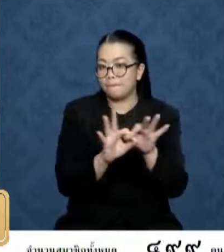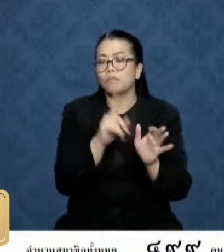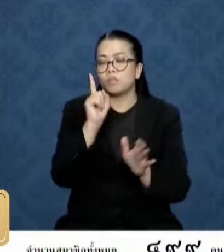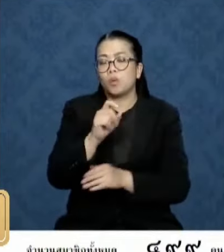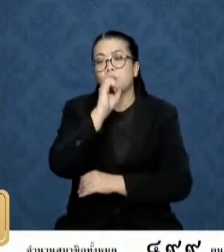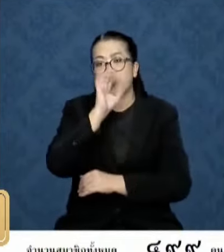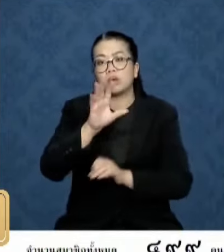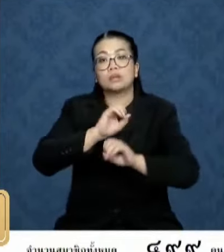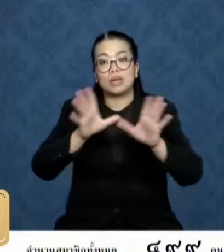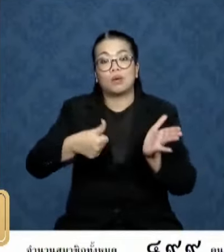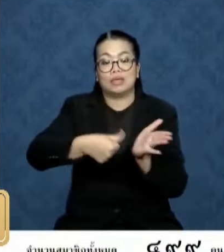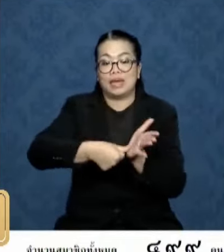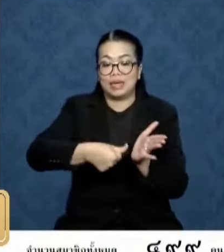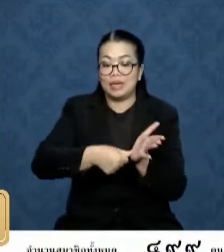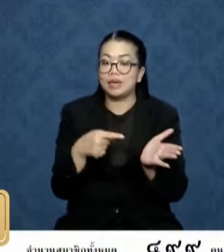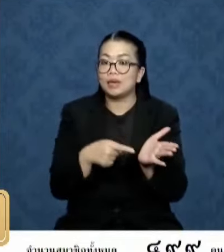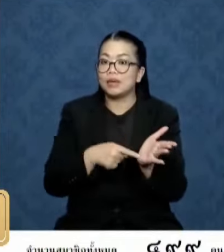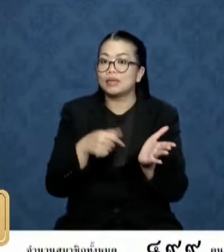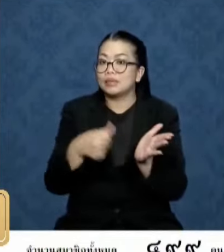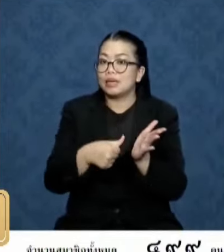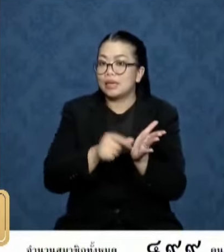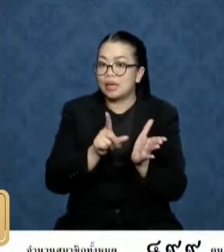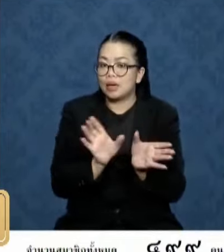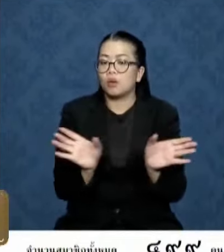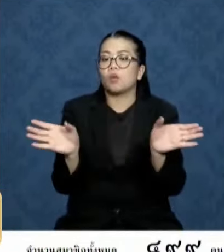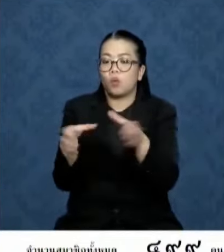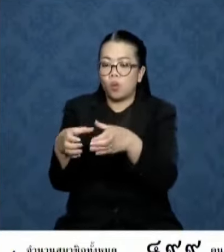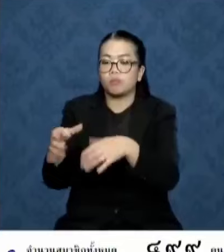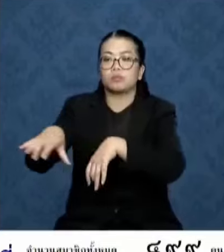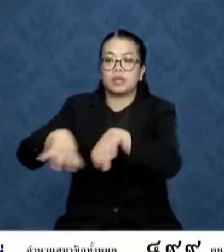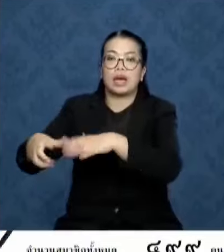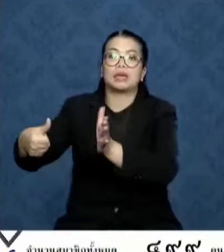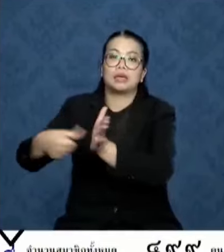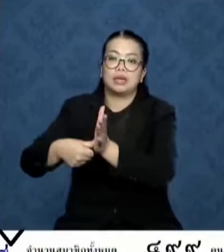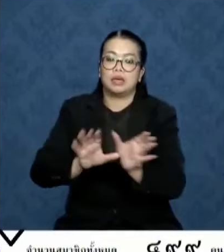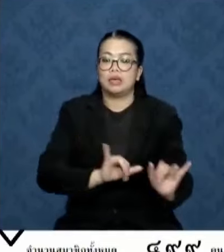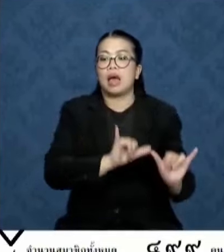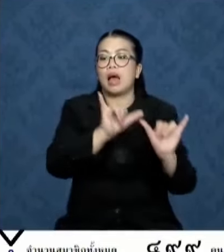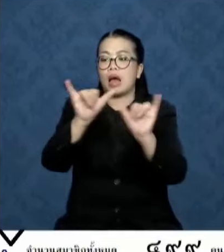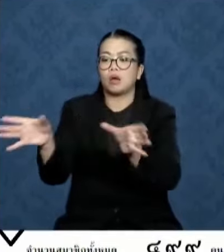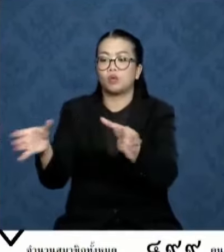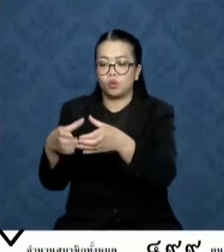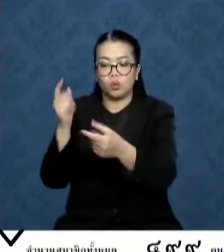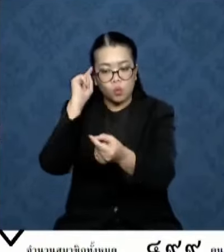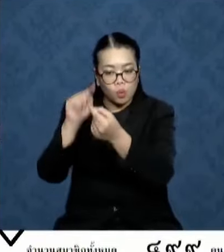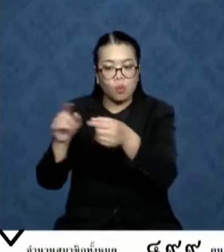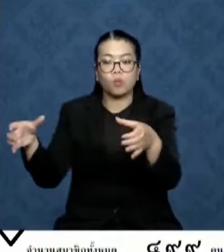อกครับวเป็กใช้นี่จัดให้ไปอยู่ในหมวดการบริหจดการนี่ไปเลยครับใหมัตรงปก